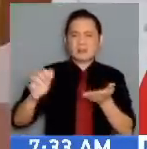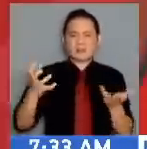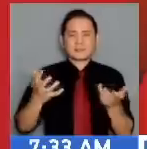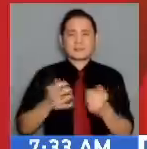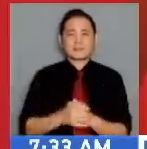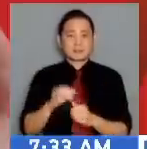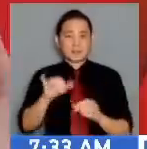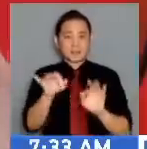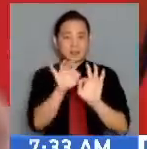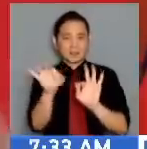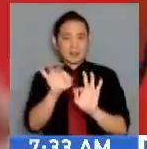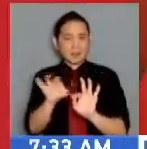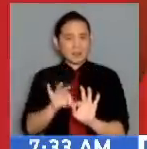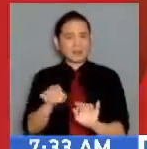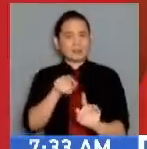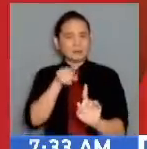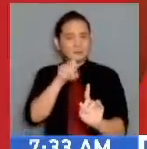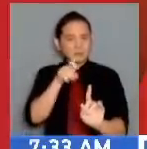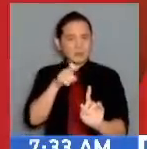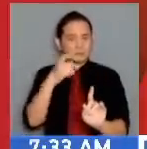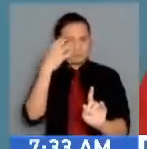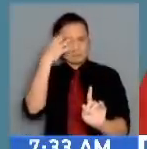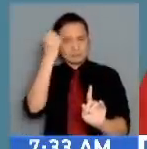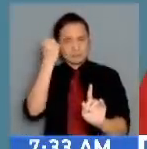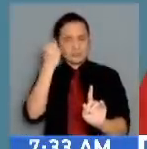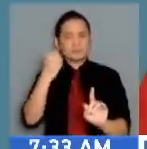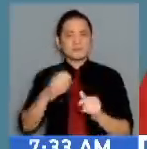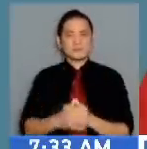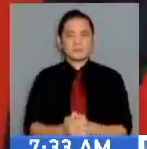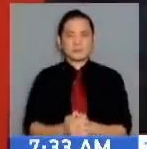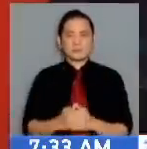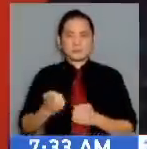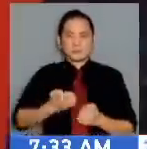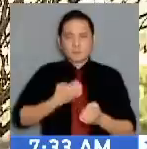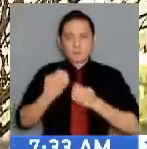mo. And then just enjoy your work.